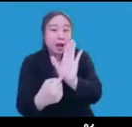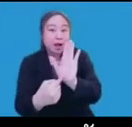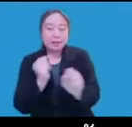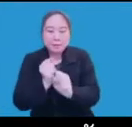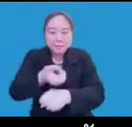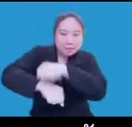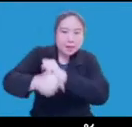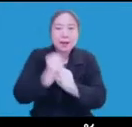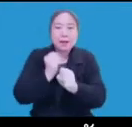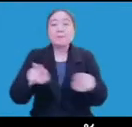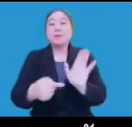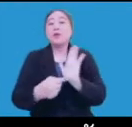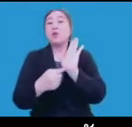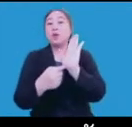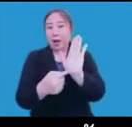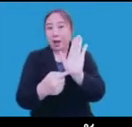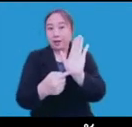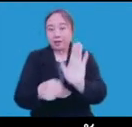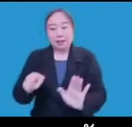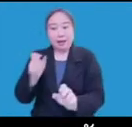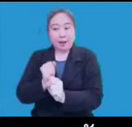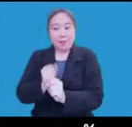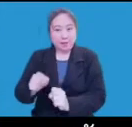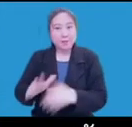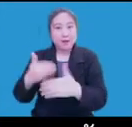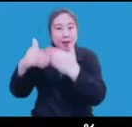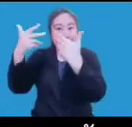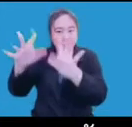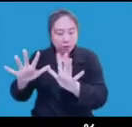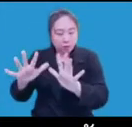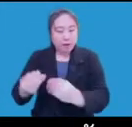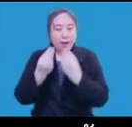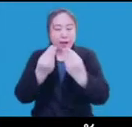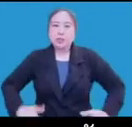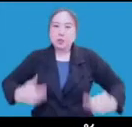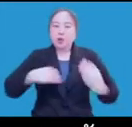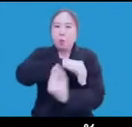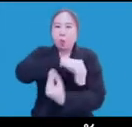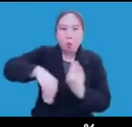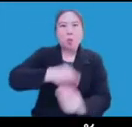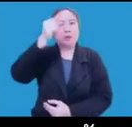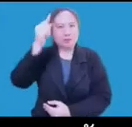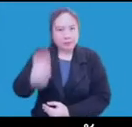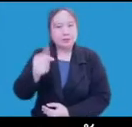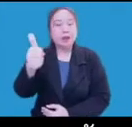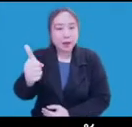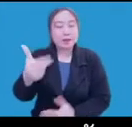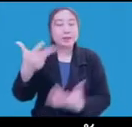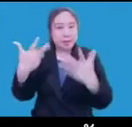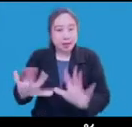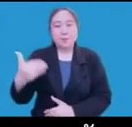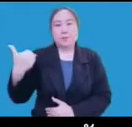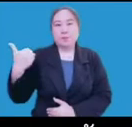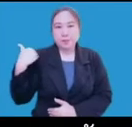ลในการนำร่องให้เขาได้มีการพัฒนาแล้วก็ให้เขาอยู่ได้อย่างยั่งยืนจริงๆนะคะหลังจาก